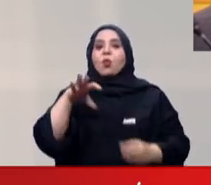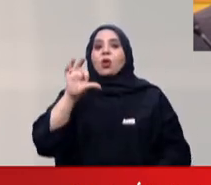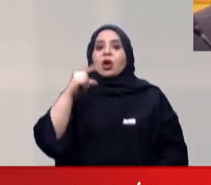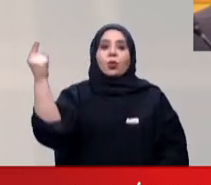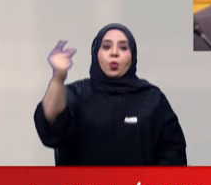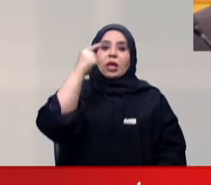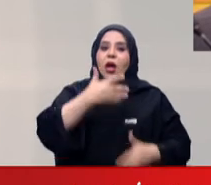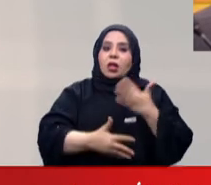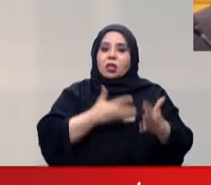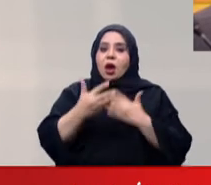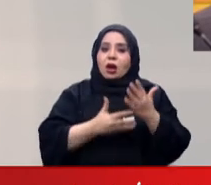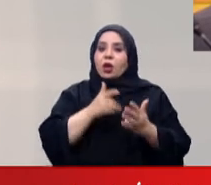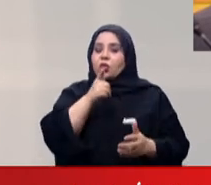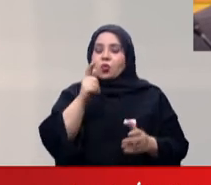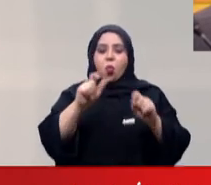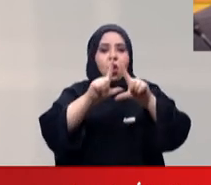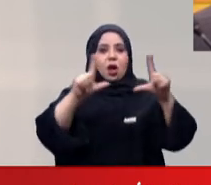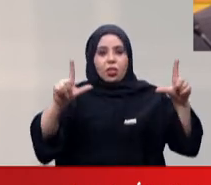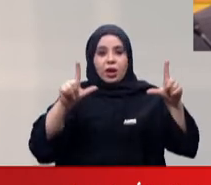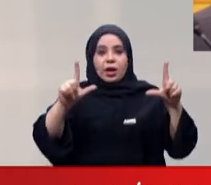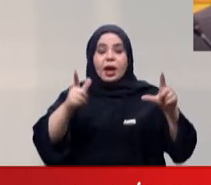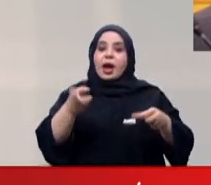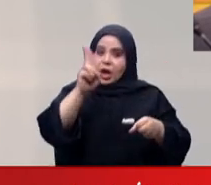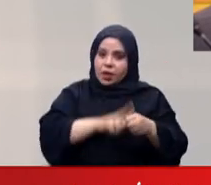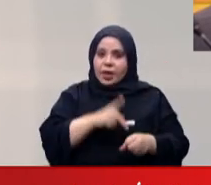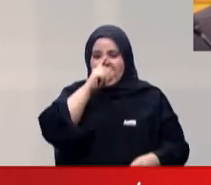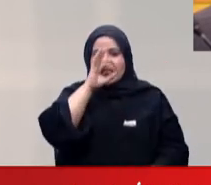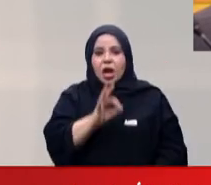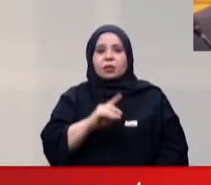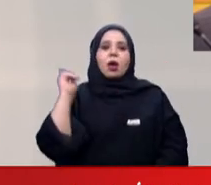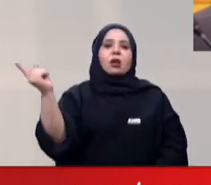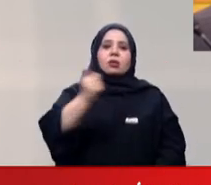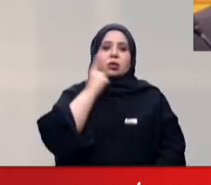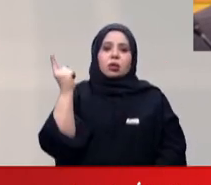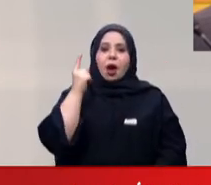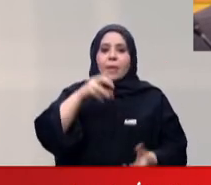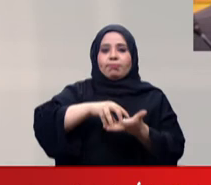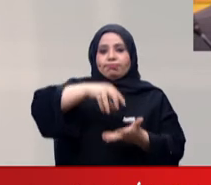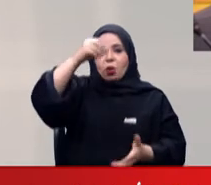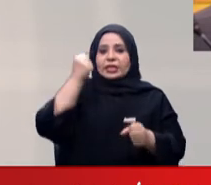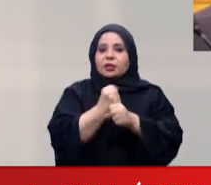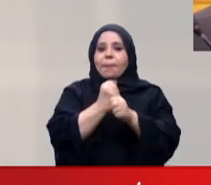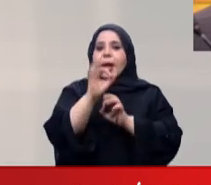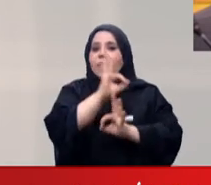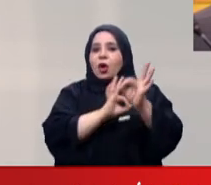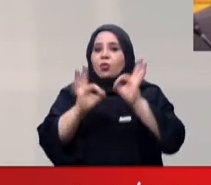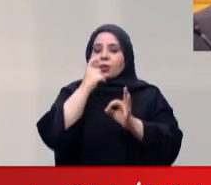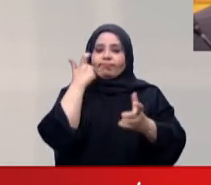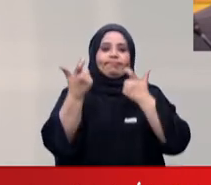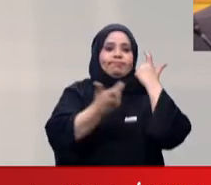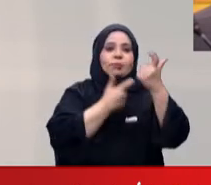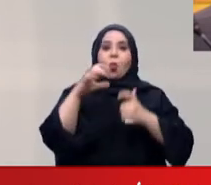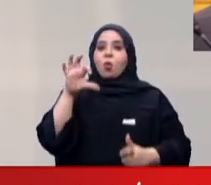للطاقة الذرية بشفافية تامة وإخضاع كافة منشآتها وأنشطتها النووية لرقابة